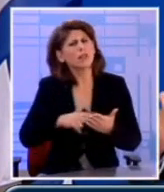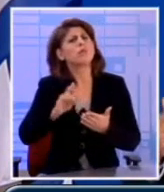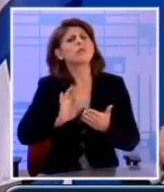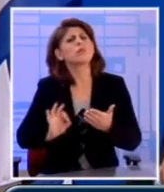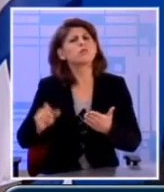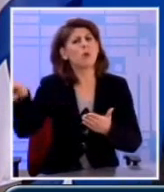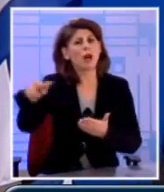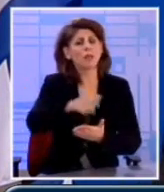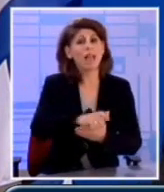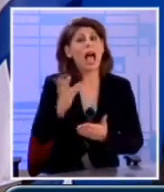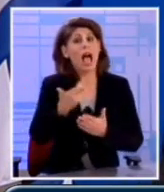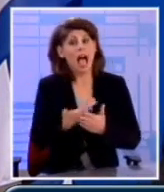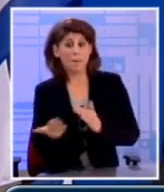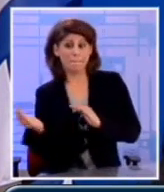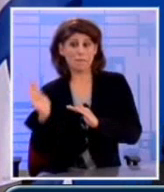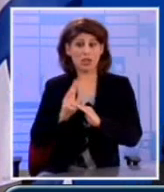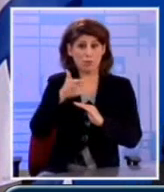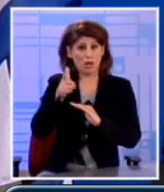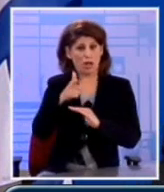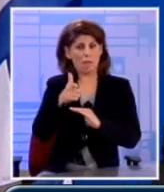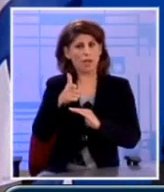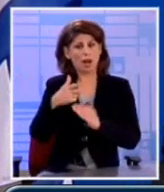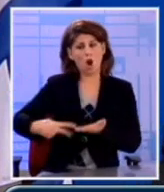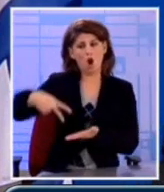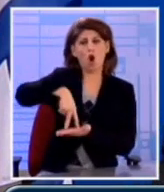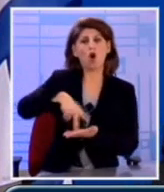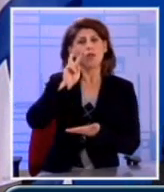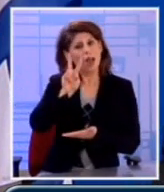κάμερες, αν είναι δυνατόν να σηκώνεστε όρθιοι ώστε να υπάρχει και οπτική επαφή. Ο λόγος...